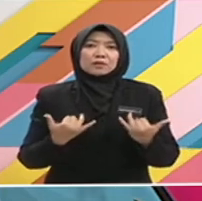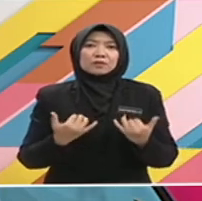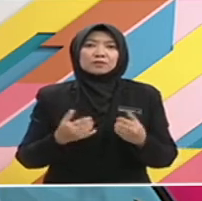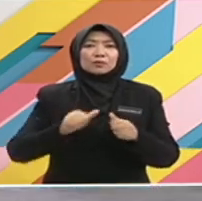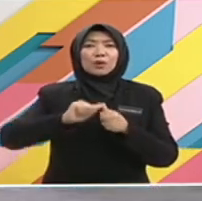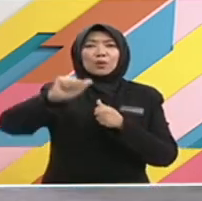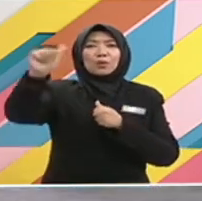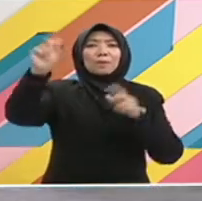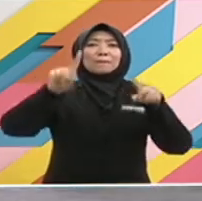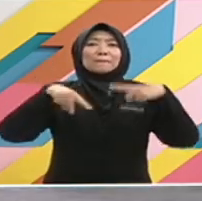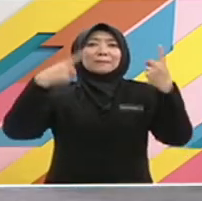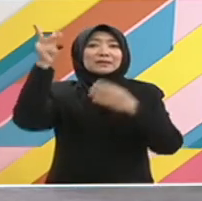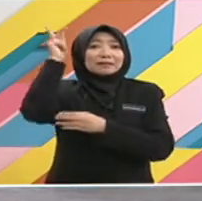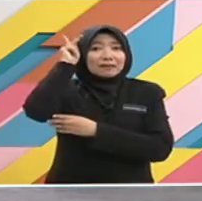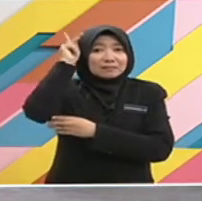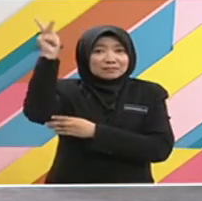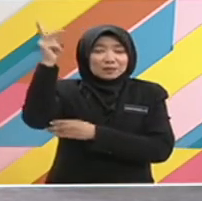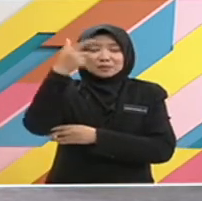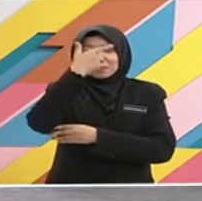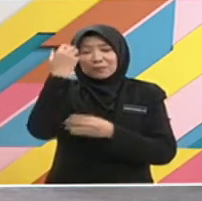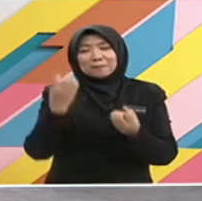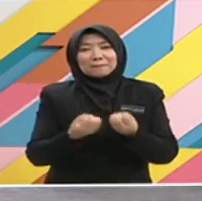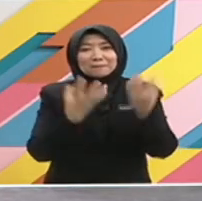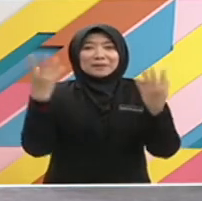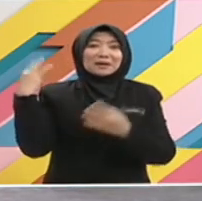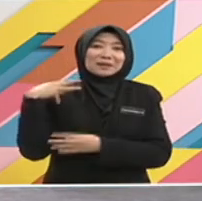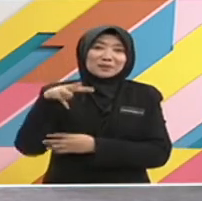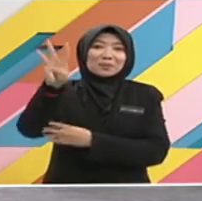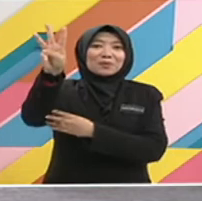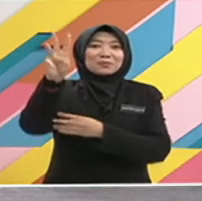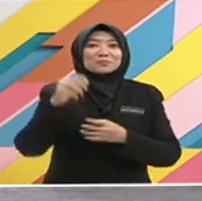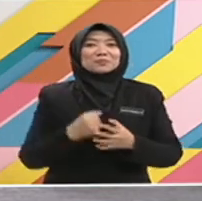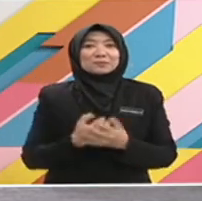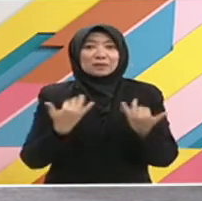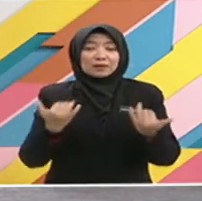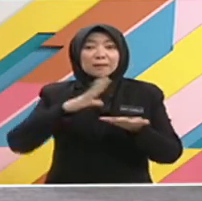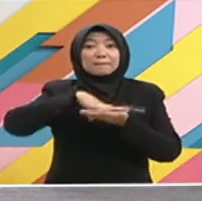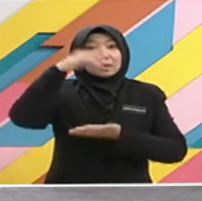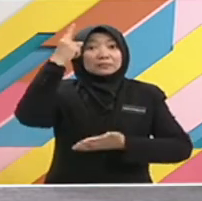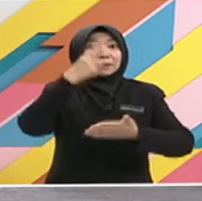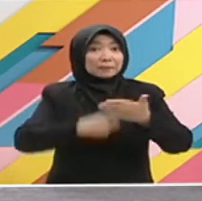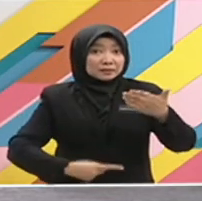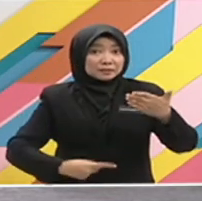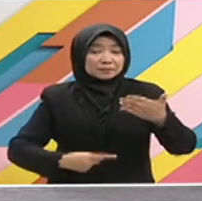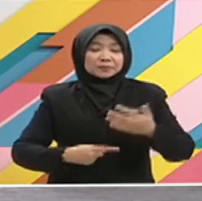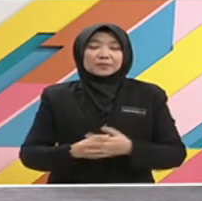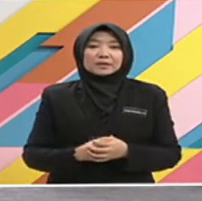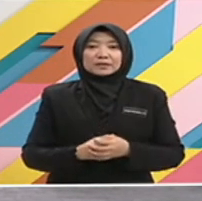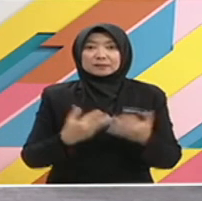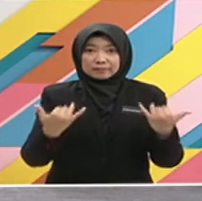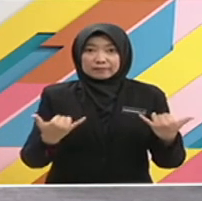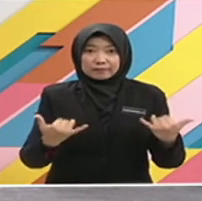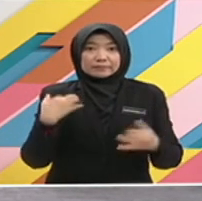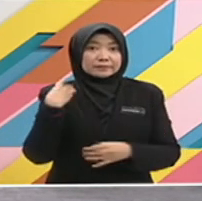cikgu. Terus ada banyak-banyak wow ni. Apa yang kita nak pelajari sekarang cikgu? Baik, hari ini kita akan buat aktiviti